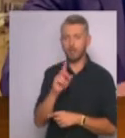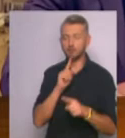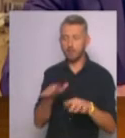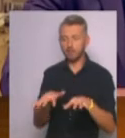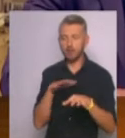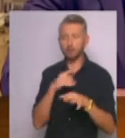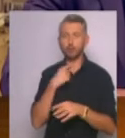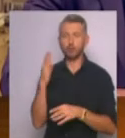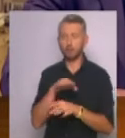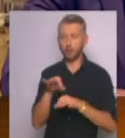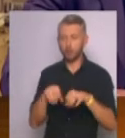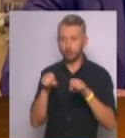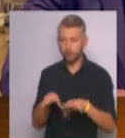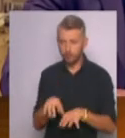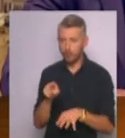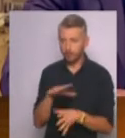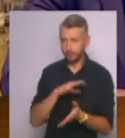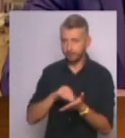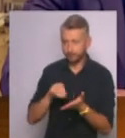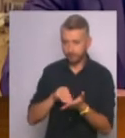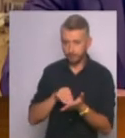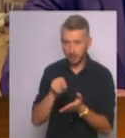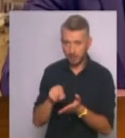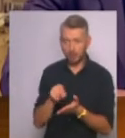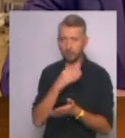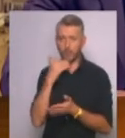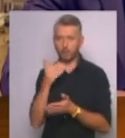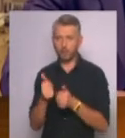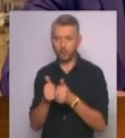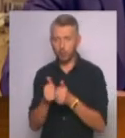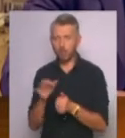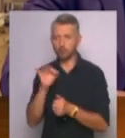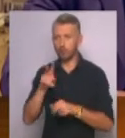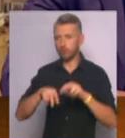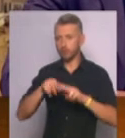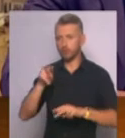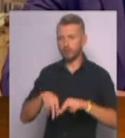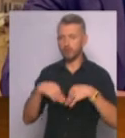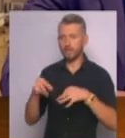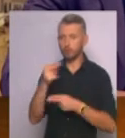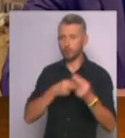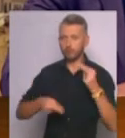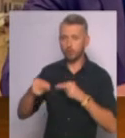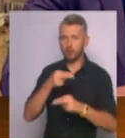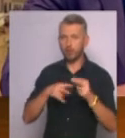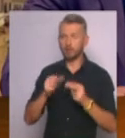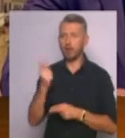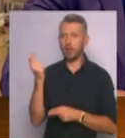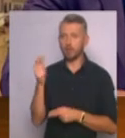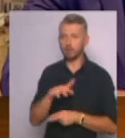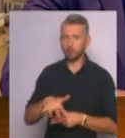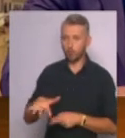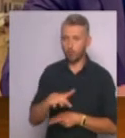проголосовано проект рішення, співавтором якого і ви є, і так само багато ваших колег, щодо будівництва транспортної розв'язки на Харківській